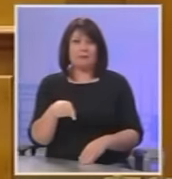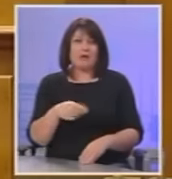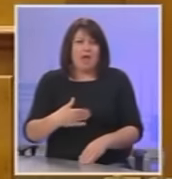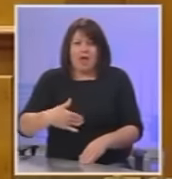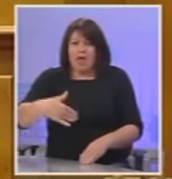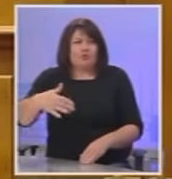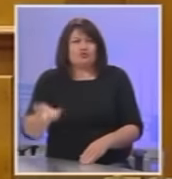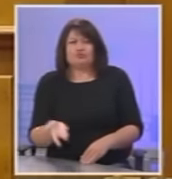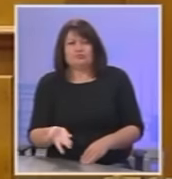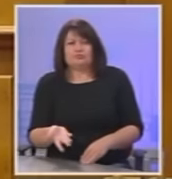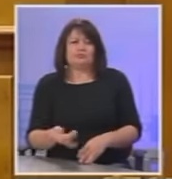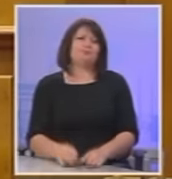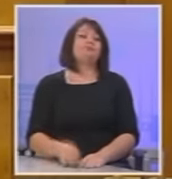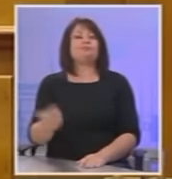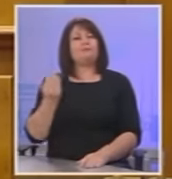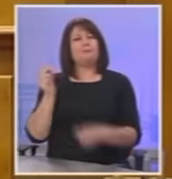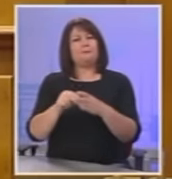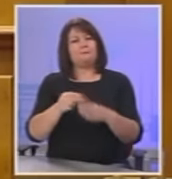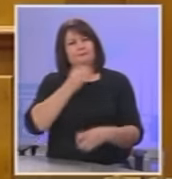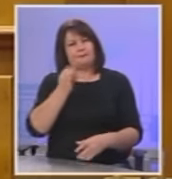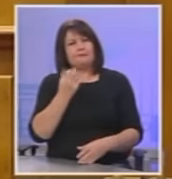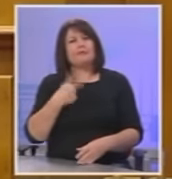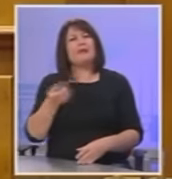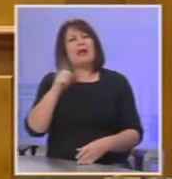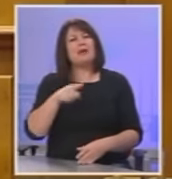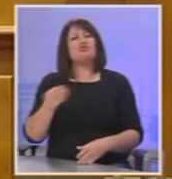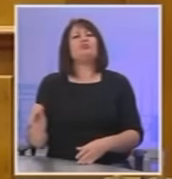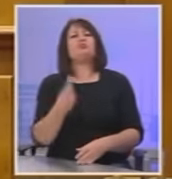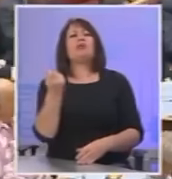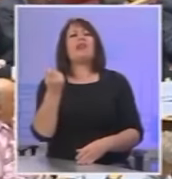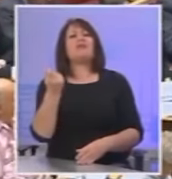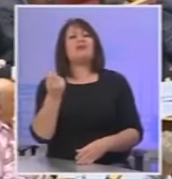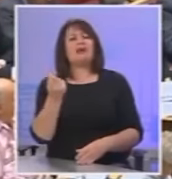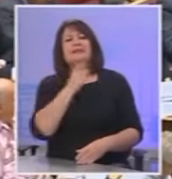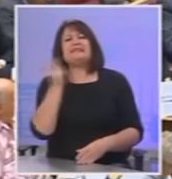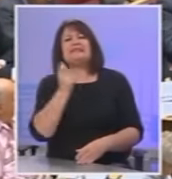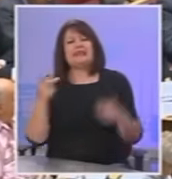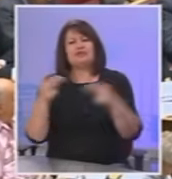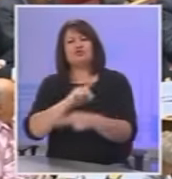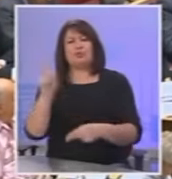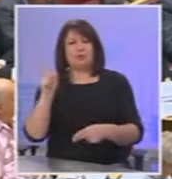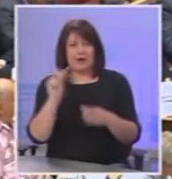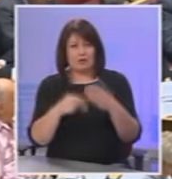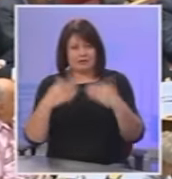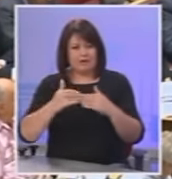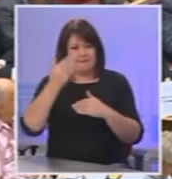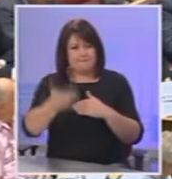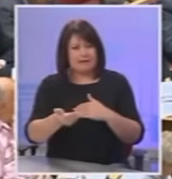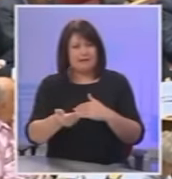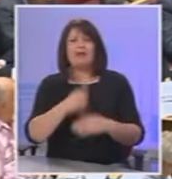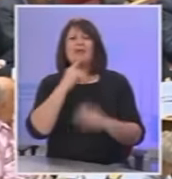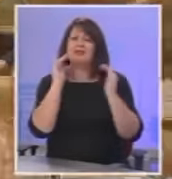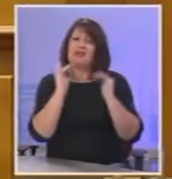πάνε. Προεκλογικά έλεγαν πως θα ψάξουν πρόσθετους πόρους για να σώσουν τις συντάξεις. Μετεκλογικά εξακολουθούν με